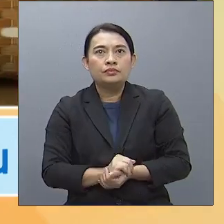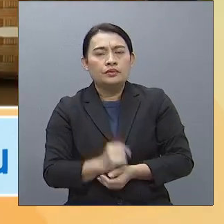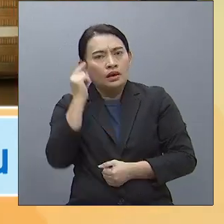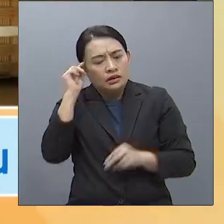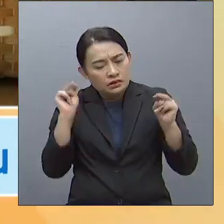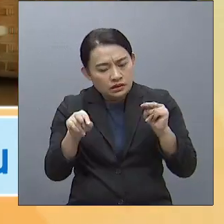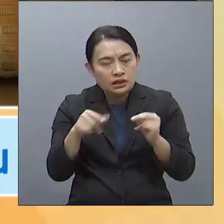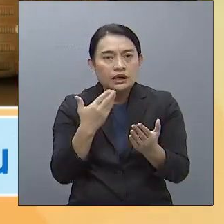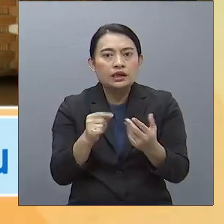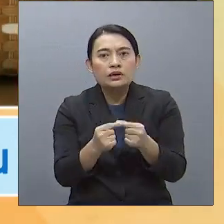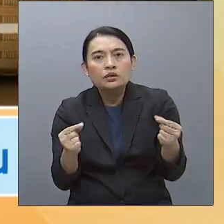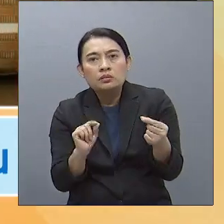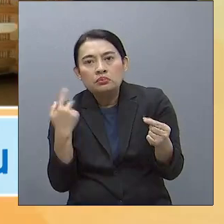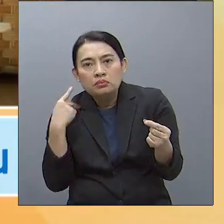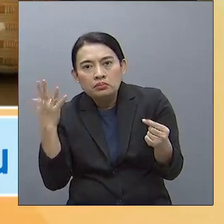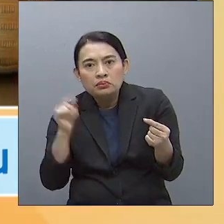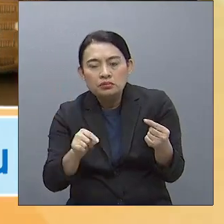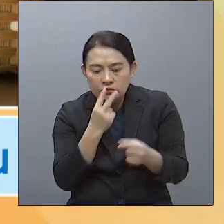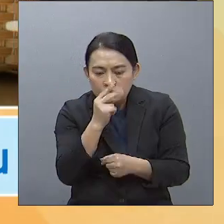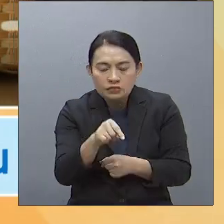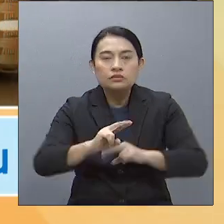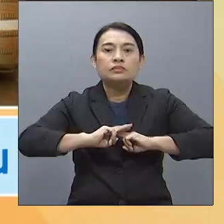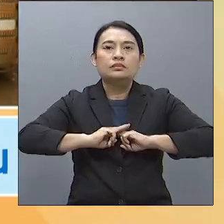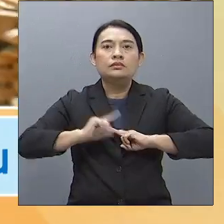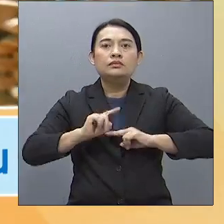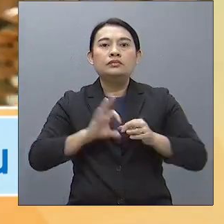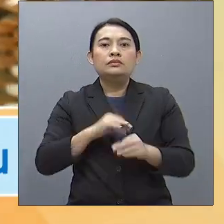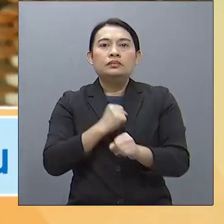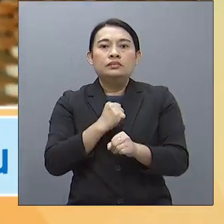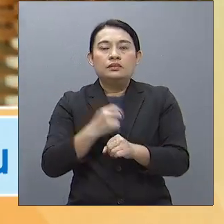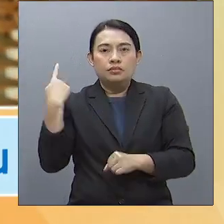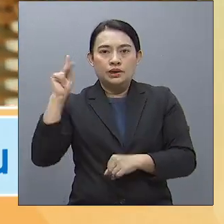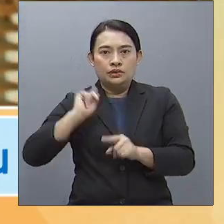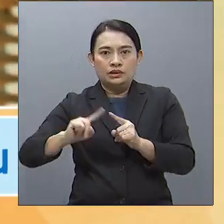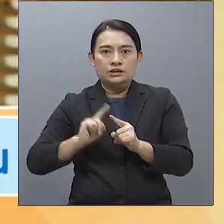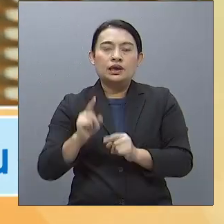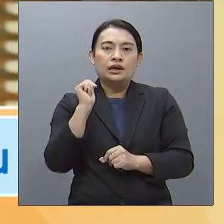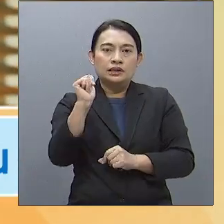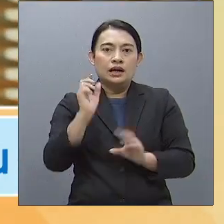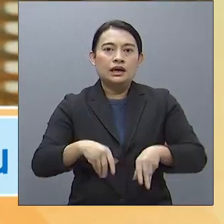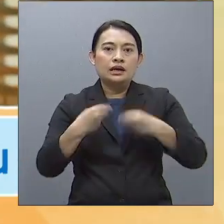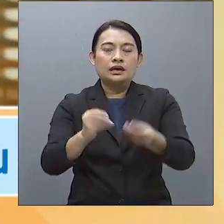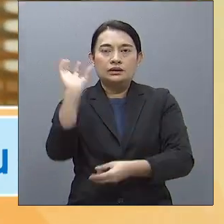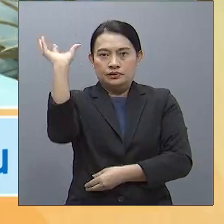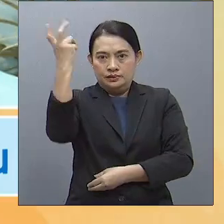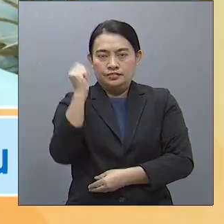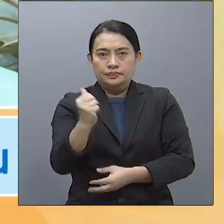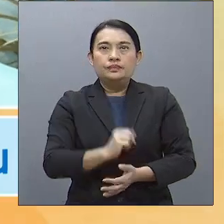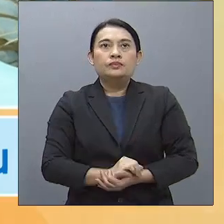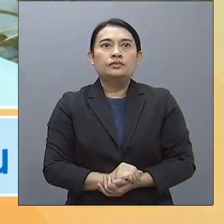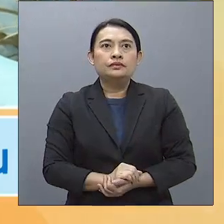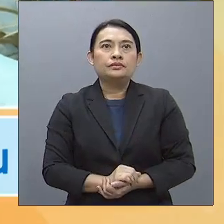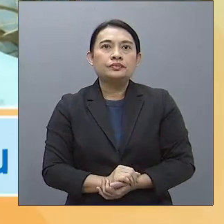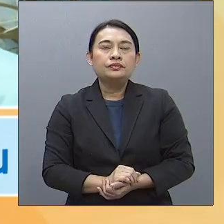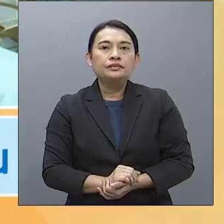ากของไร้ค่าให้มีค่าแต่มองเห็นคุณค่าในตัวเองจากการสามารถทำคุณประโยชน์อะไรบางอย่างให้กับโลกใบนี้ได้เหมือนกัน ผมว่าจริงๆเนี่ยที่บ้